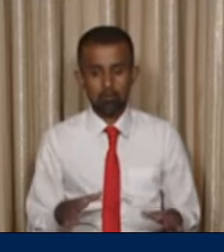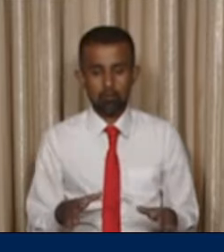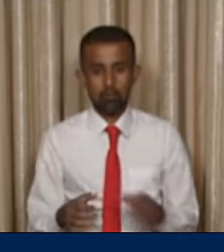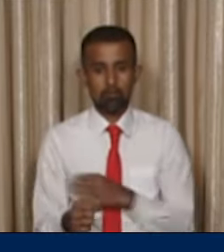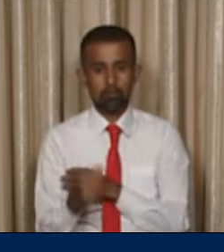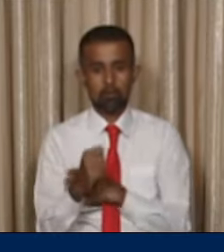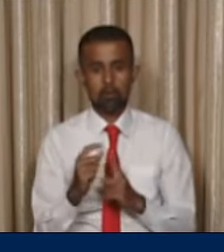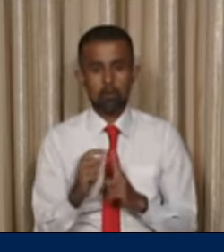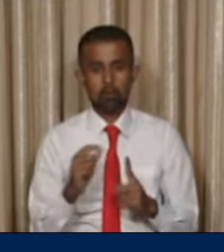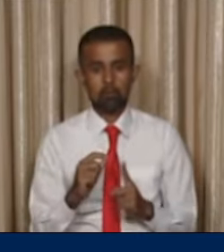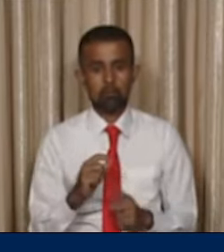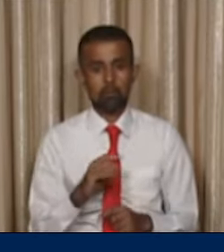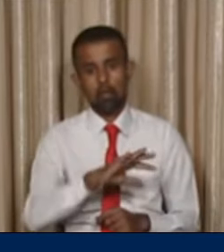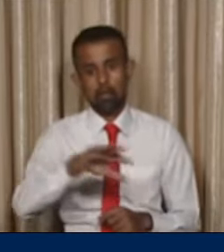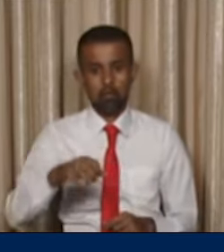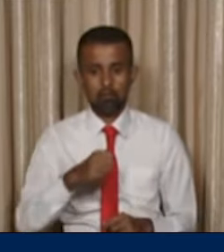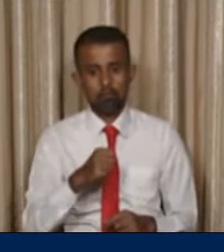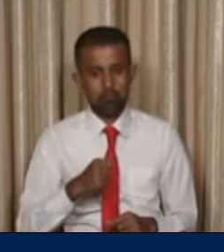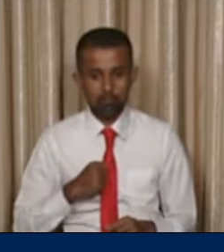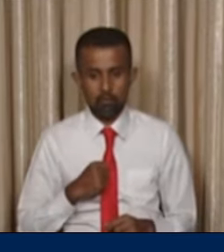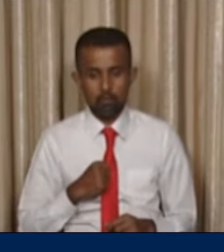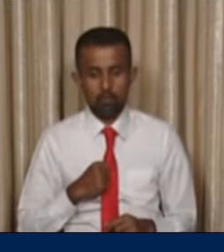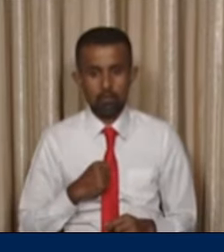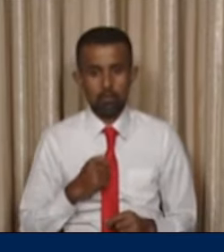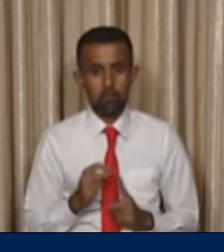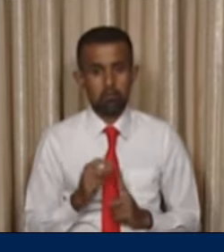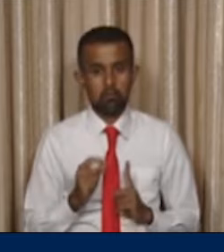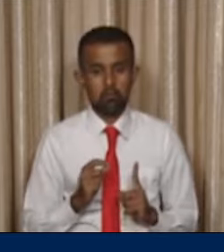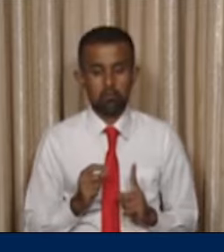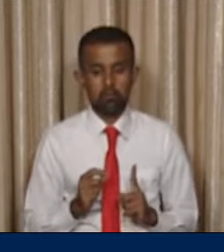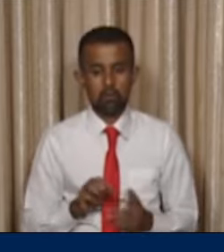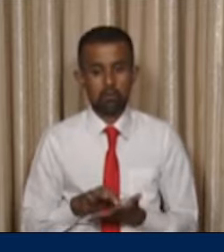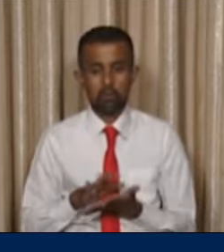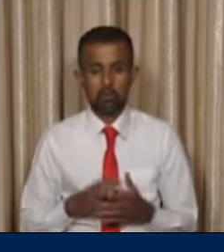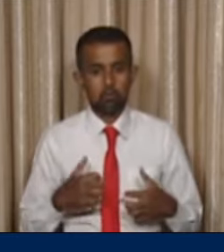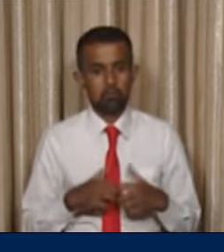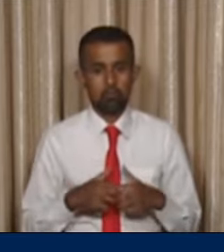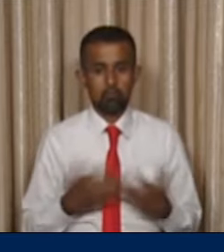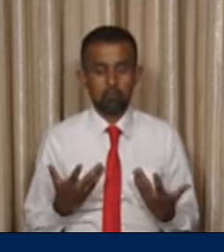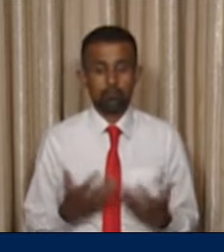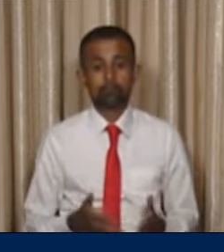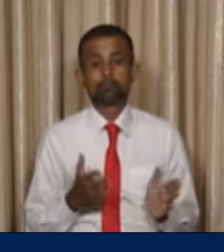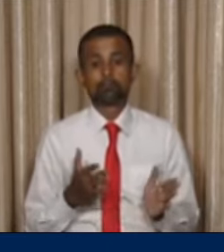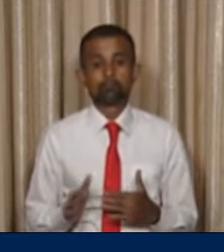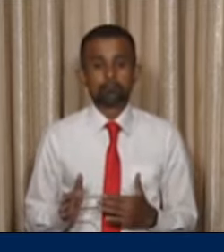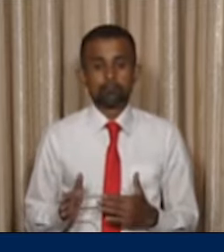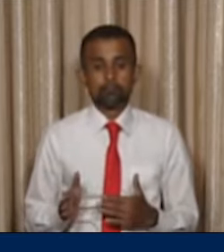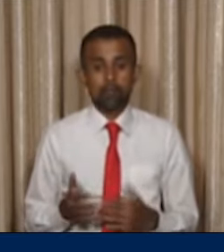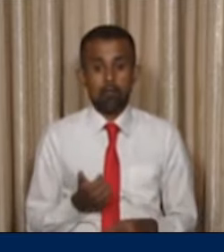බලය පාර්ලිමේන්තුවට ගෙනල්ලා තියෙනවා. ඒක ඉතින් පාර්ලිමේන්තුව අනුමැති කරනවා නම් ඒක ගැටලුවක් නැහැ. හැබැයි ඊට වඩා කාරණාවක් තියෙනවා